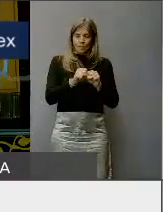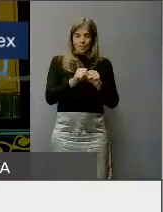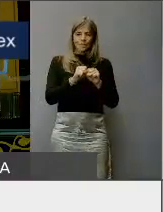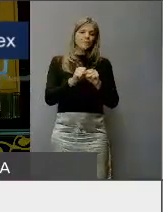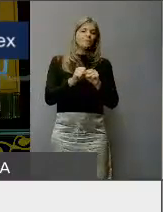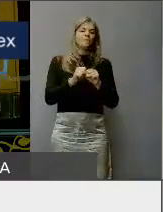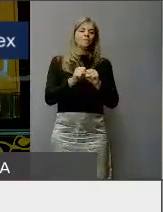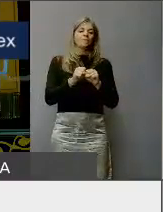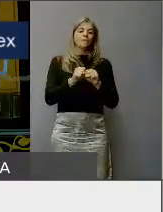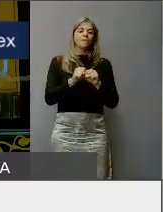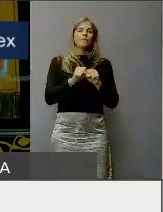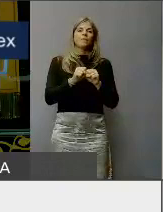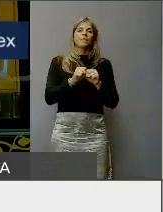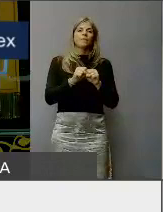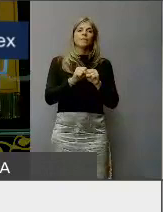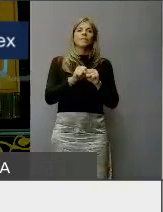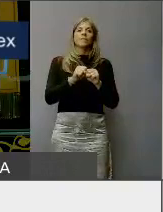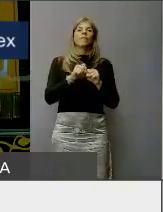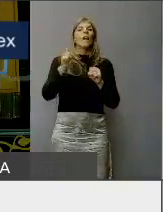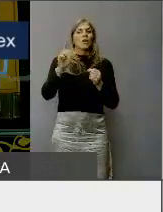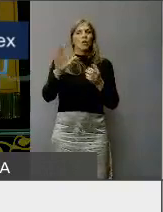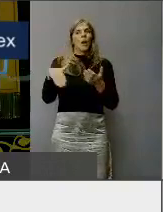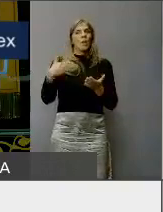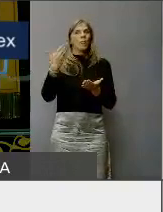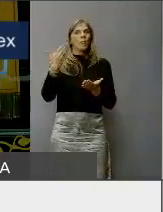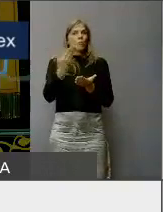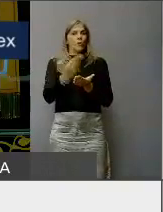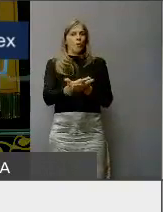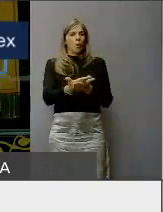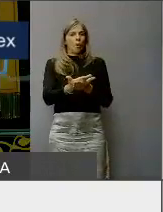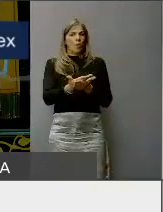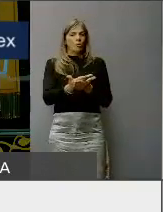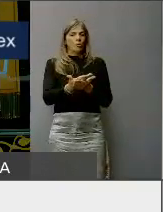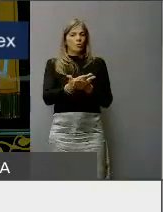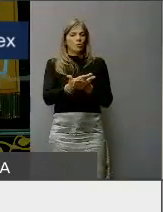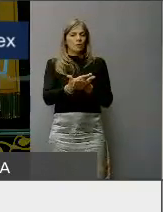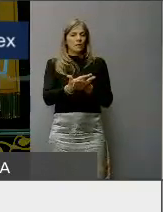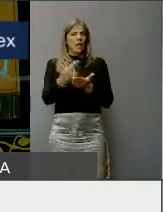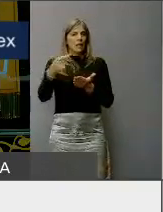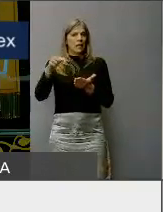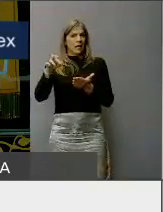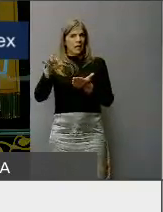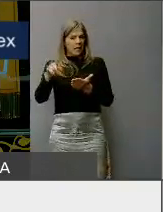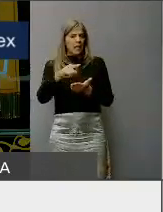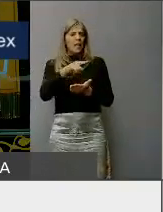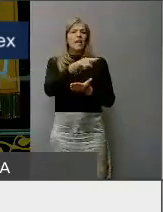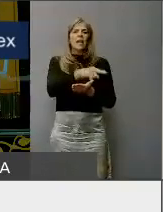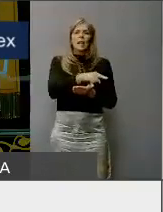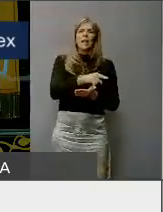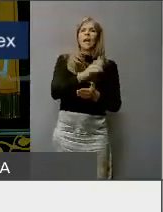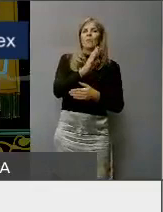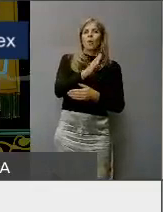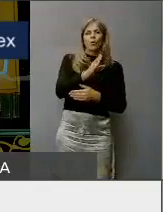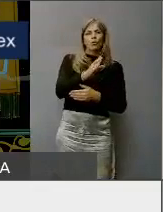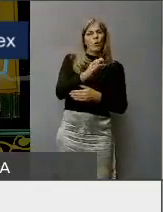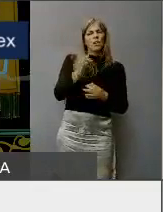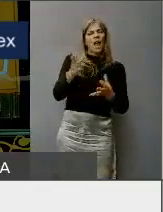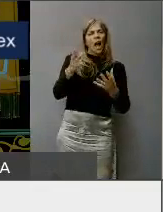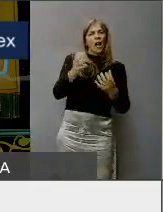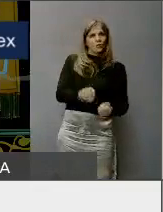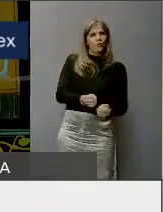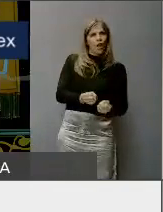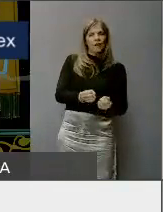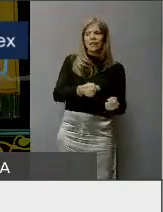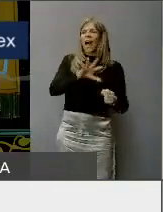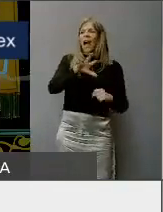la proposta che è stata condivisa dalla prima firmataria quindi che ha fatto che non sia formulato consigliere per il e se non ci sono